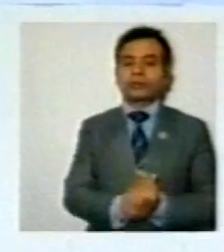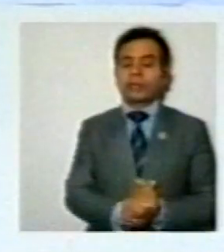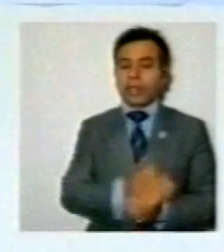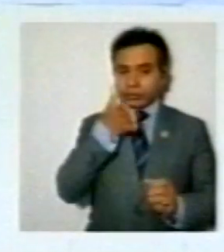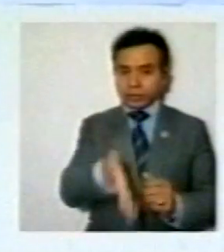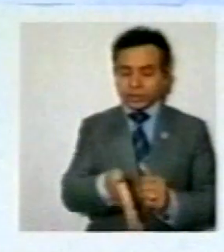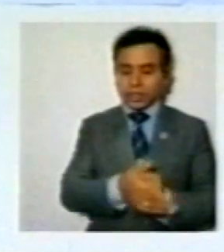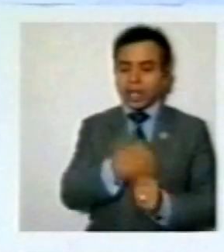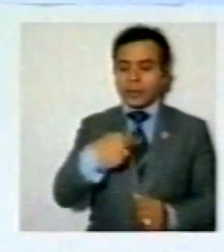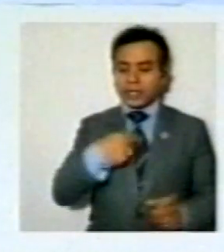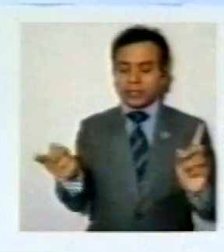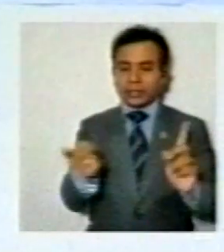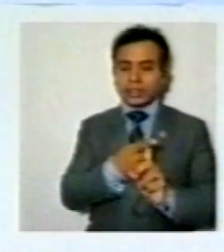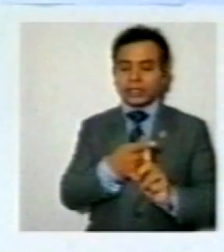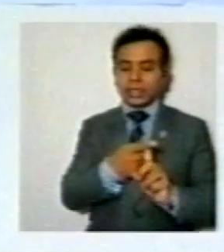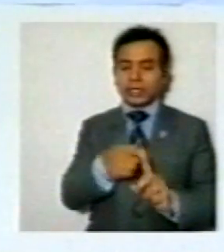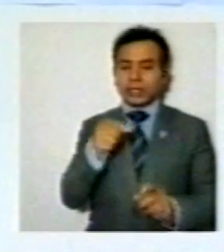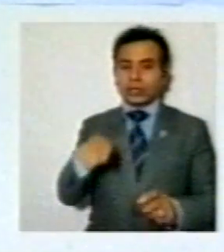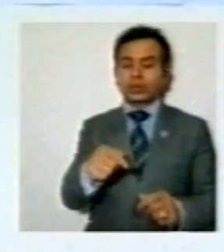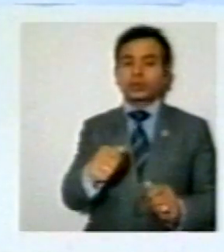হয়েছে 1,05,513